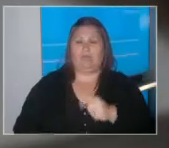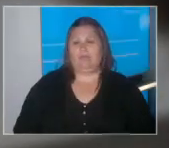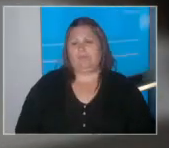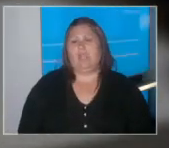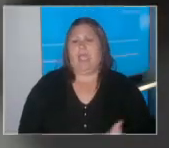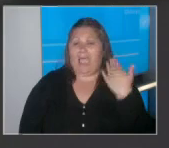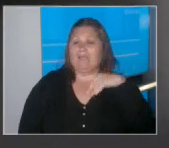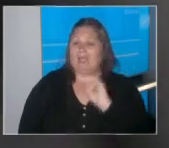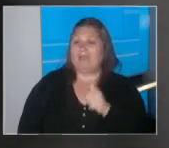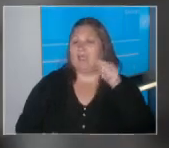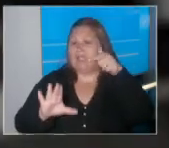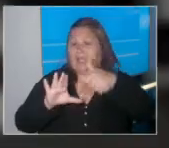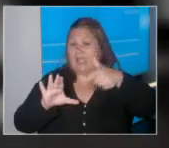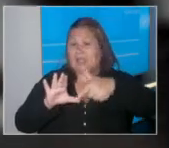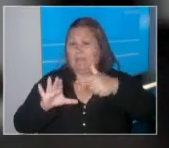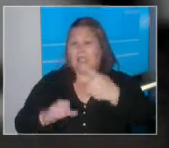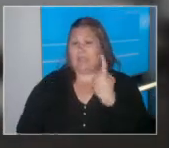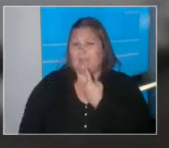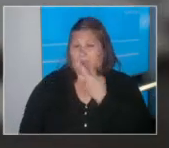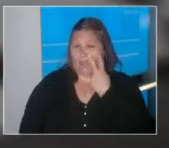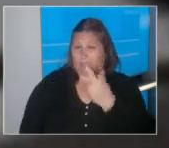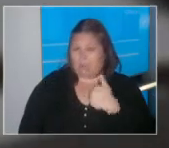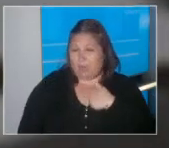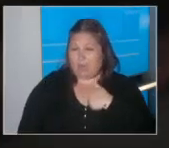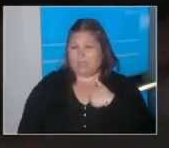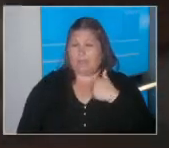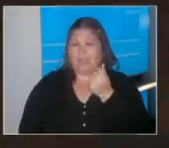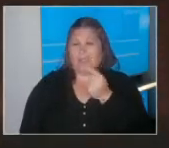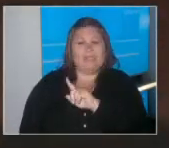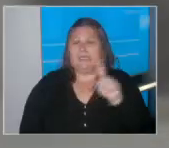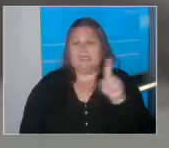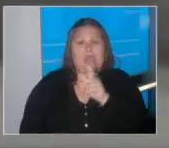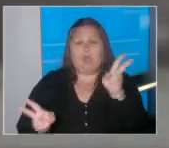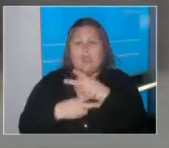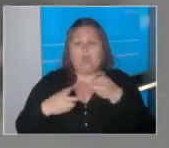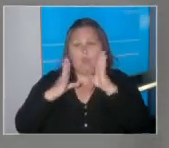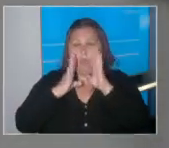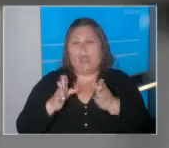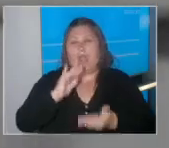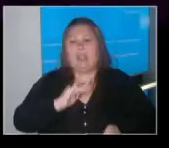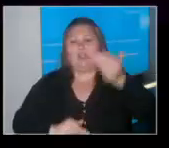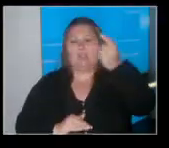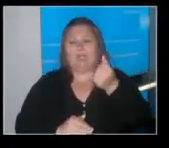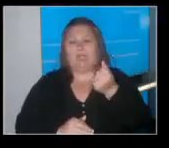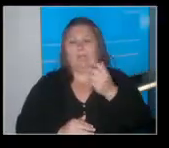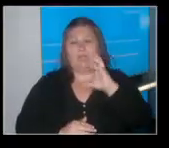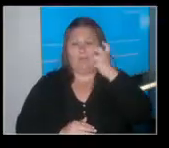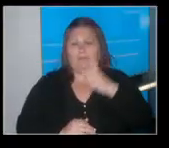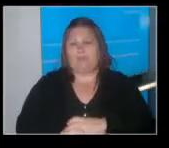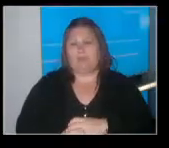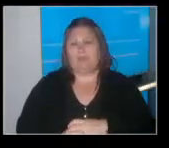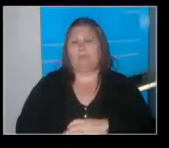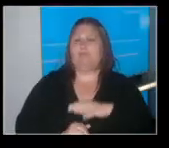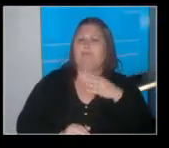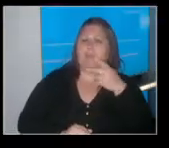חייב להגיע בעצמי לתחנת דלק, לראות במו עיניי את המחירים. זה לא יאומן. עליות מחירים מטורפות. אנחנו לא שותקים